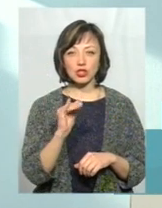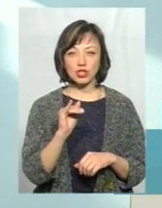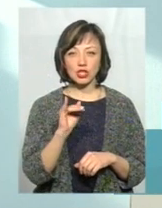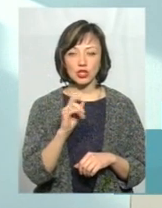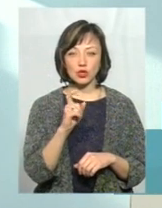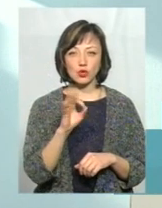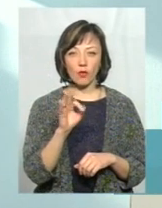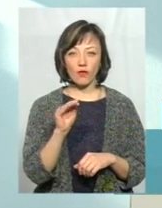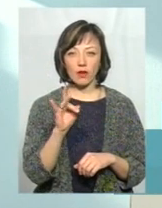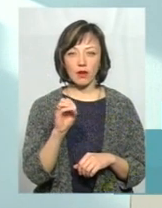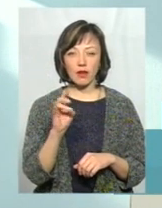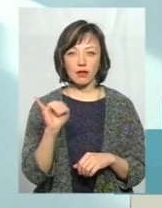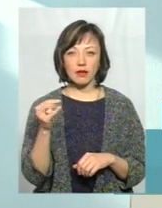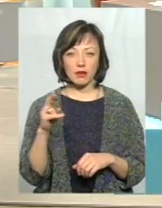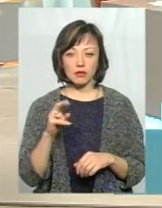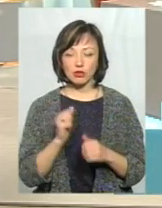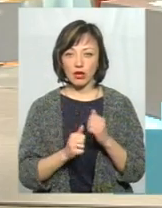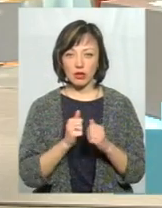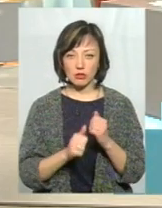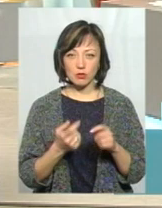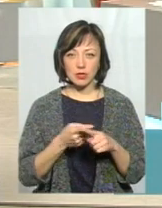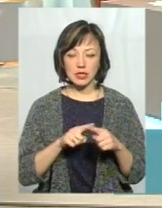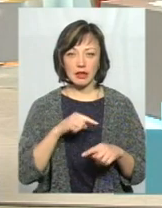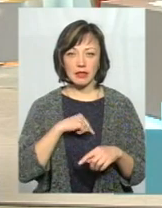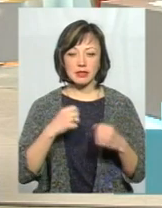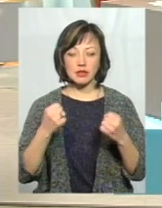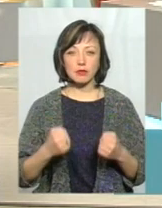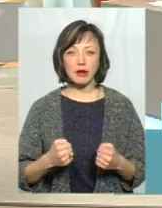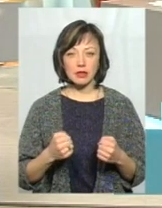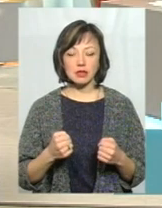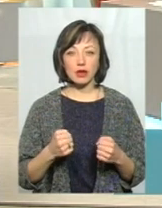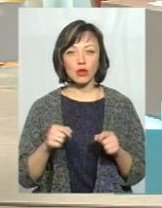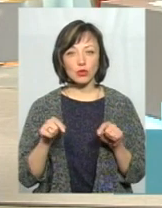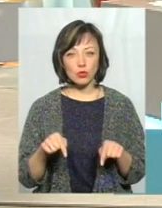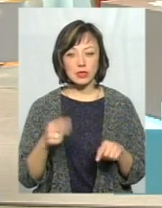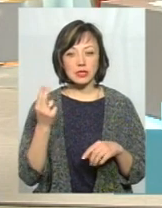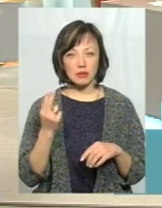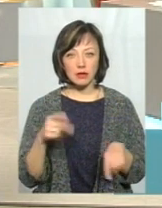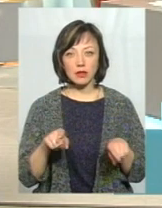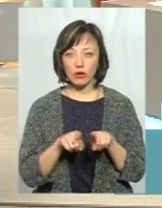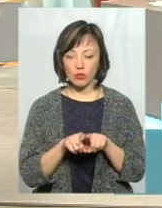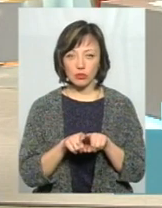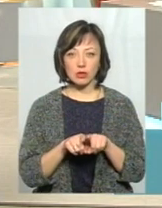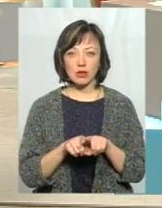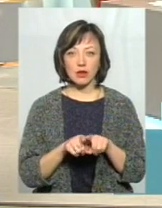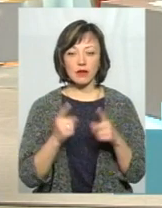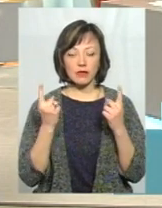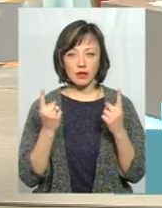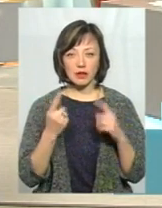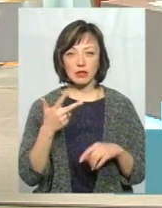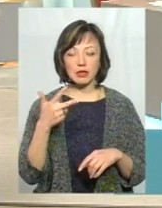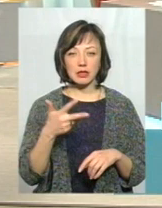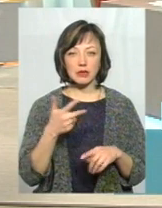І спостерігається досить часто постшизофренічна депресія. Тут цифра також не малесенька –